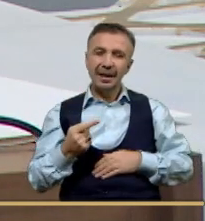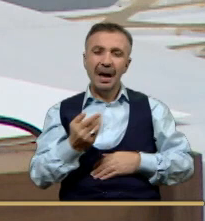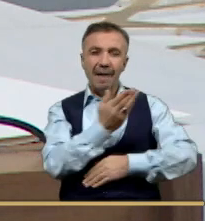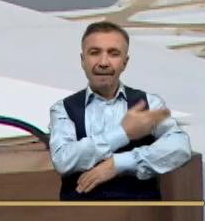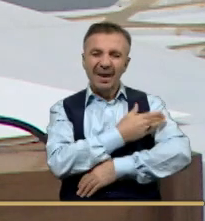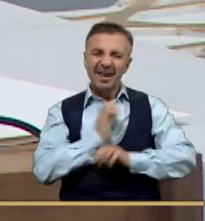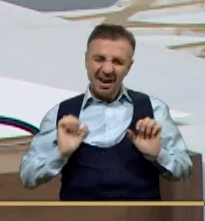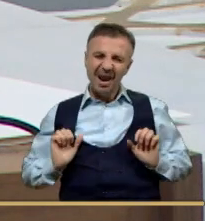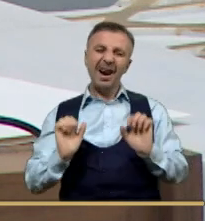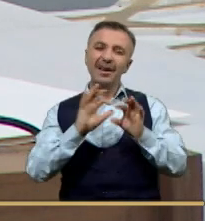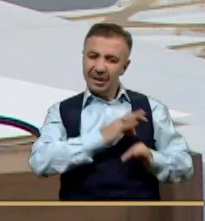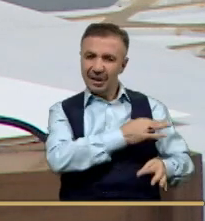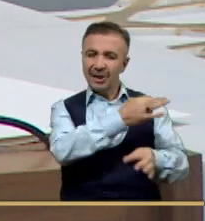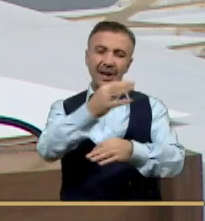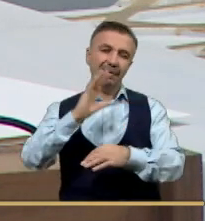hainleri var.